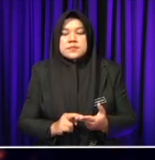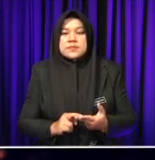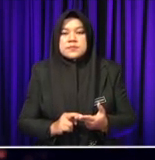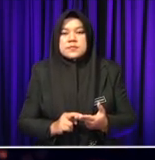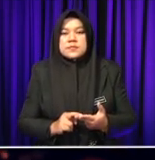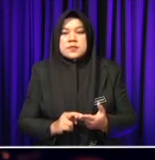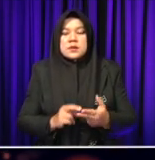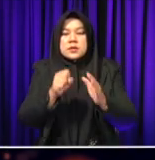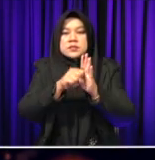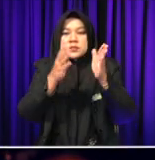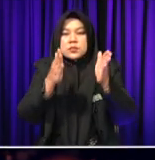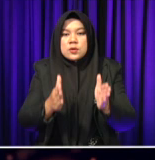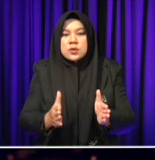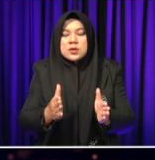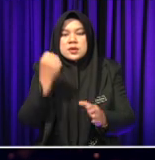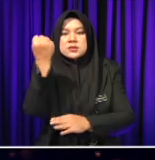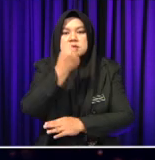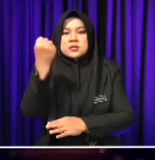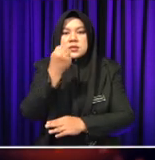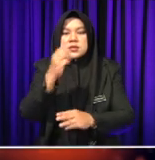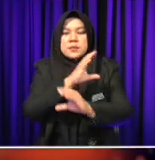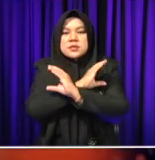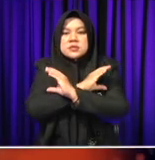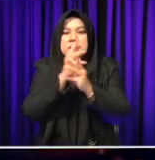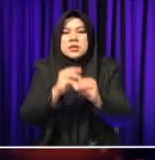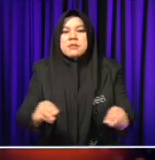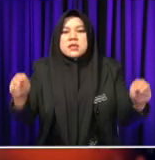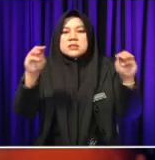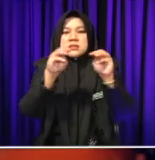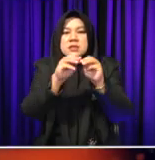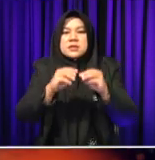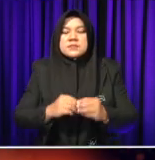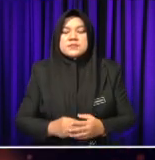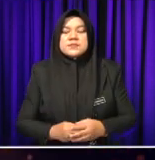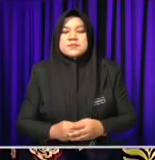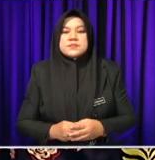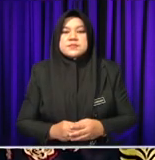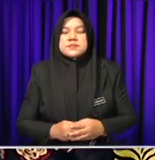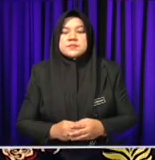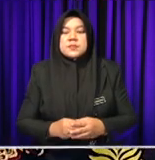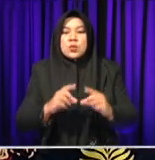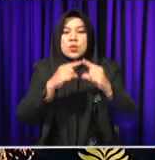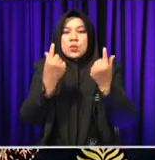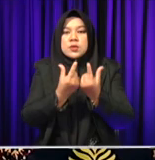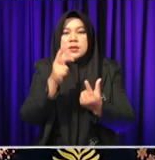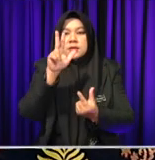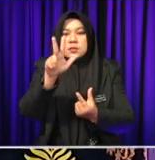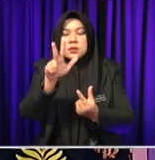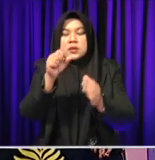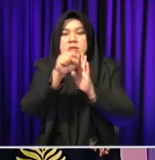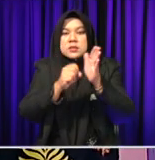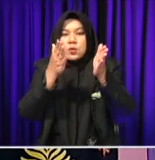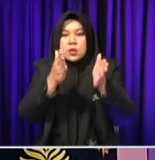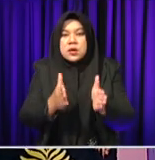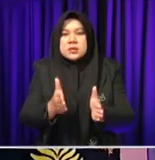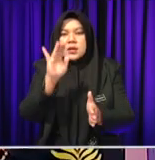seterusnyailakan sentiasa mencintai masjid golongan yang ketiga Terima kasih Hanita golongan yang ketiga adalah seorang